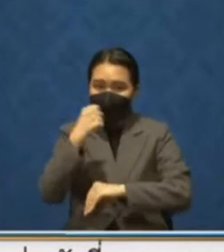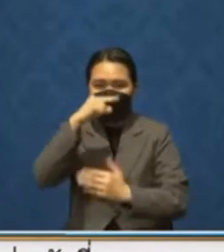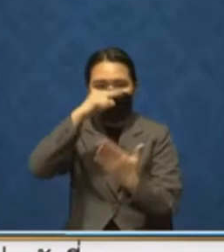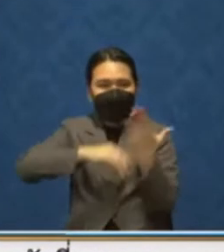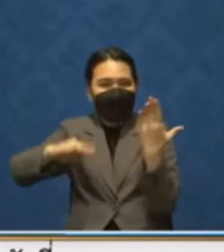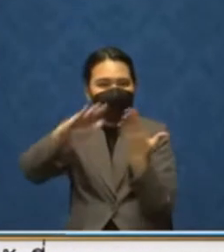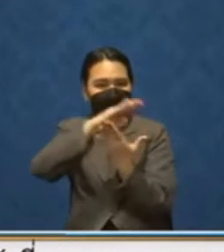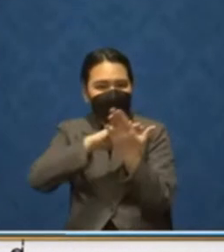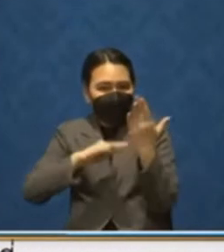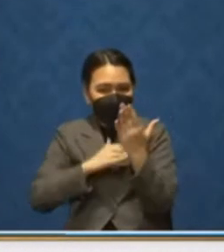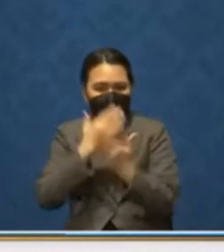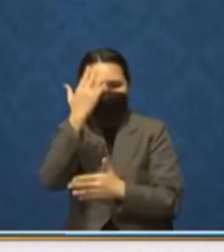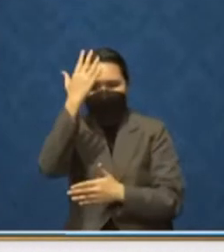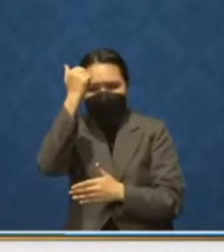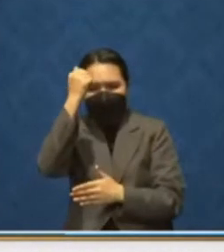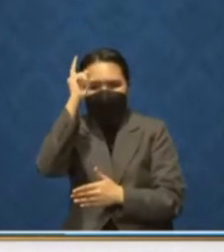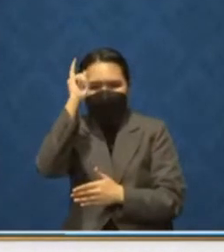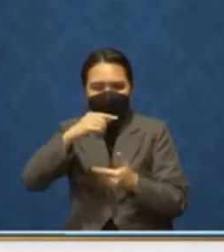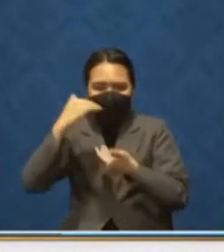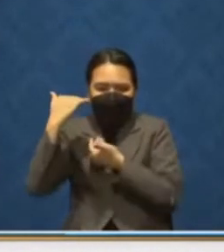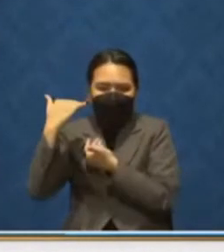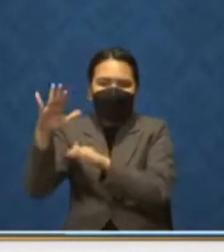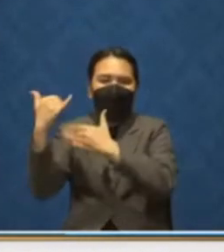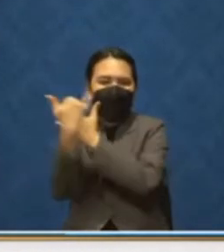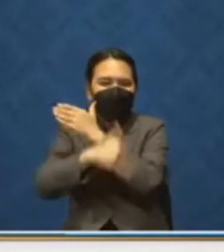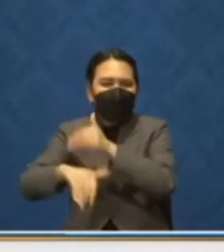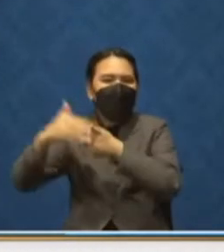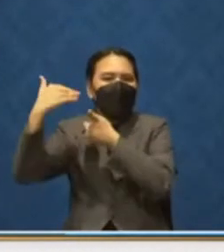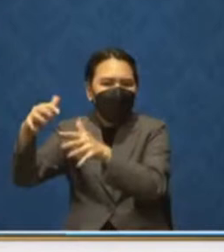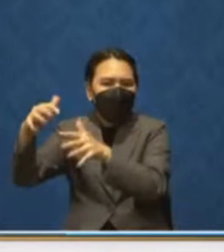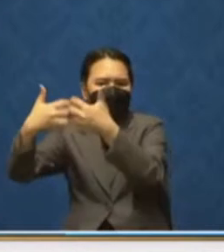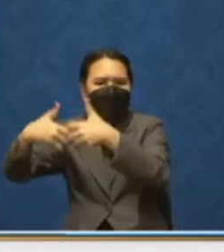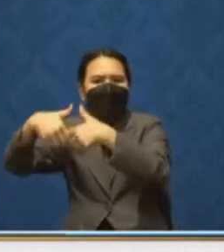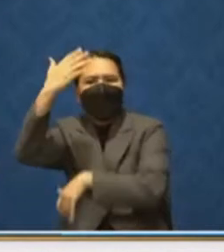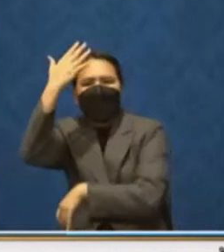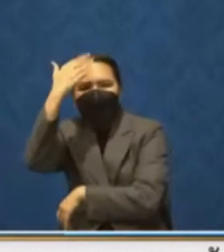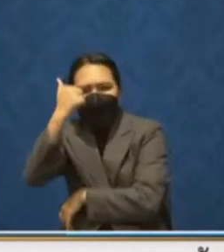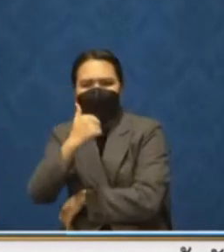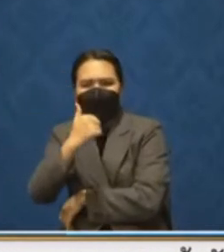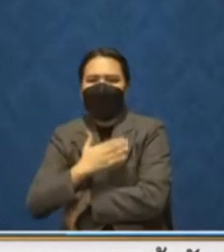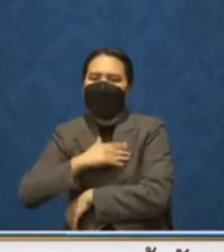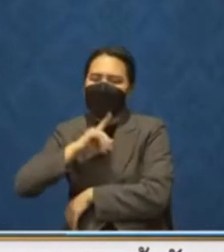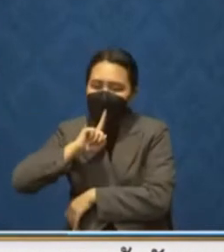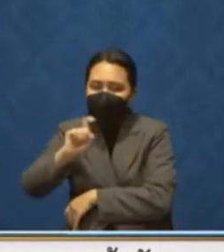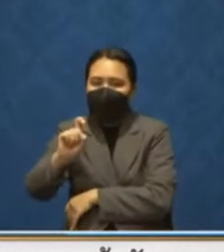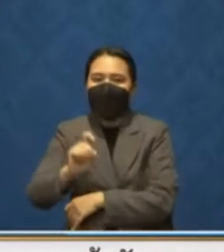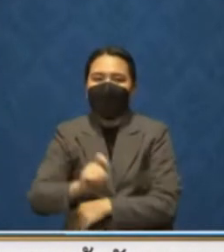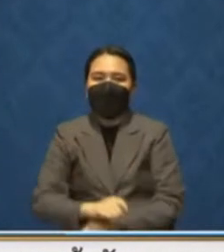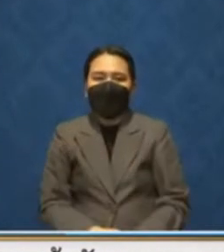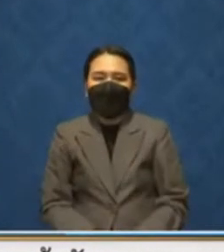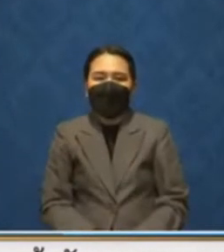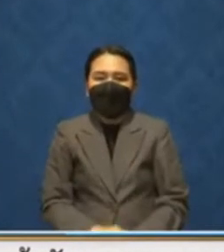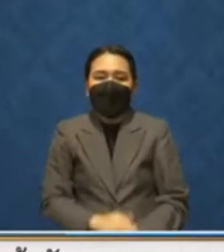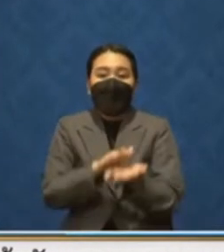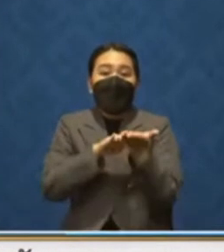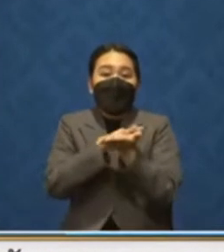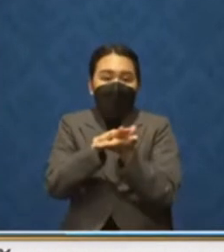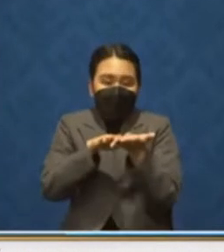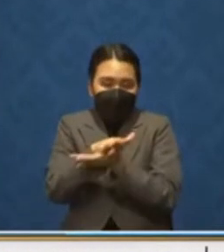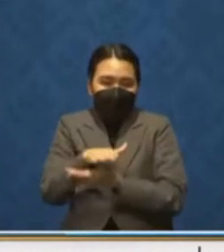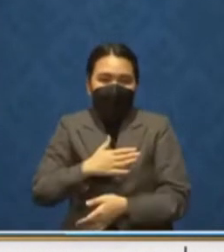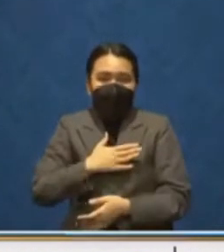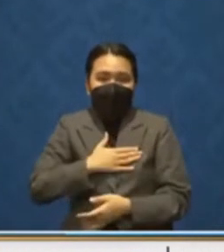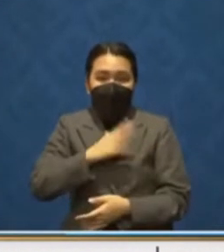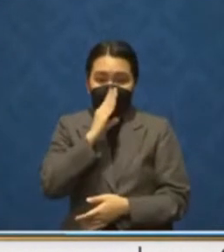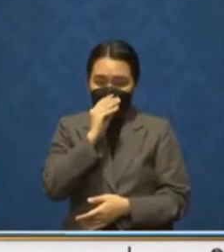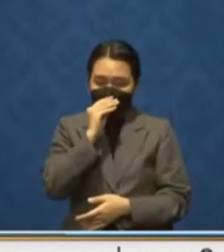ทำไมต้องเอาไปกัดเมืองนอกวันผมถามต่างๆแบบสรัญวุฐิเลยกราบขอประทานอภัยนะครับผมไม่ได้ใช้วาจา